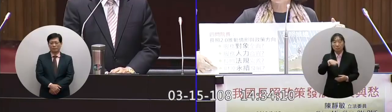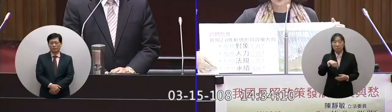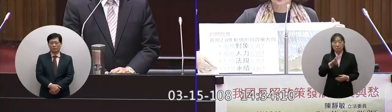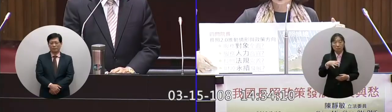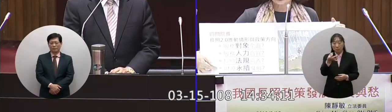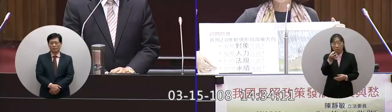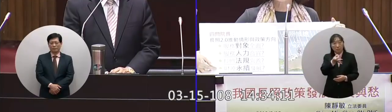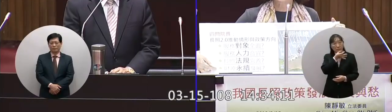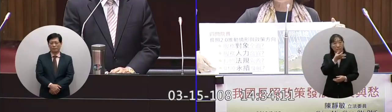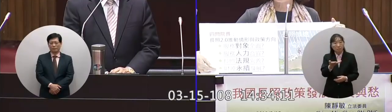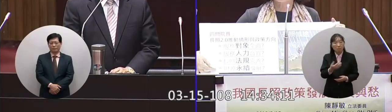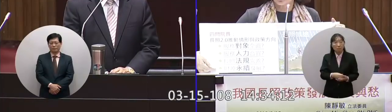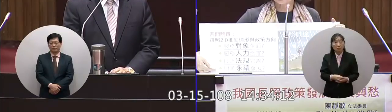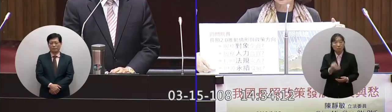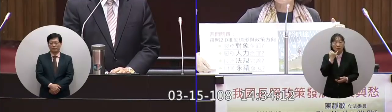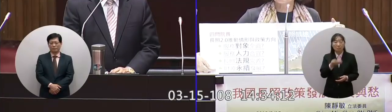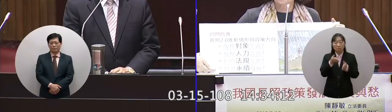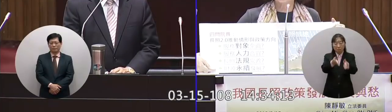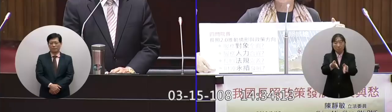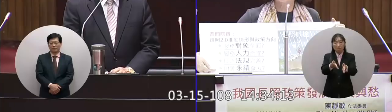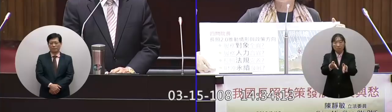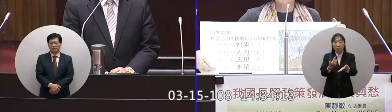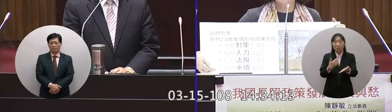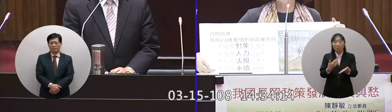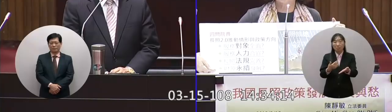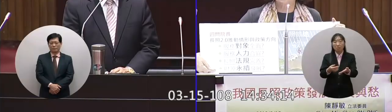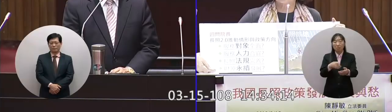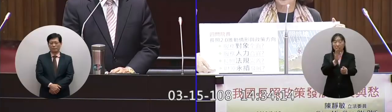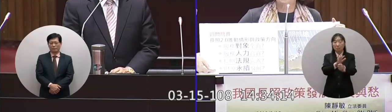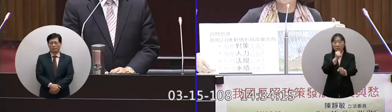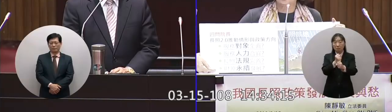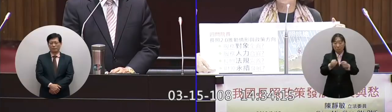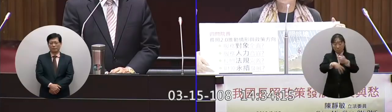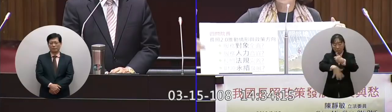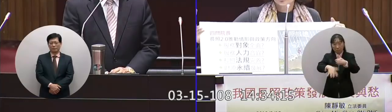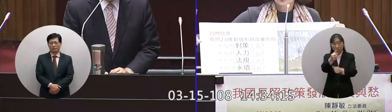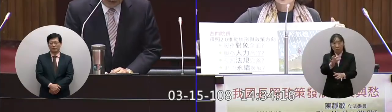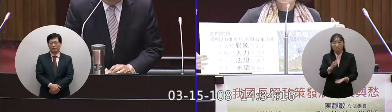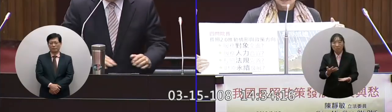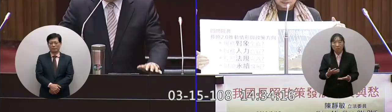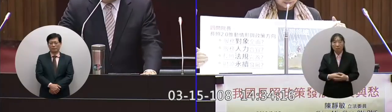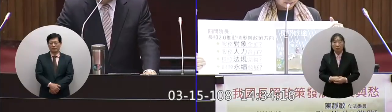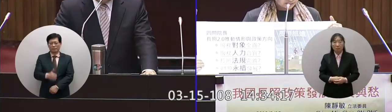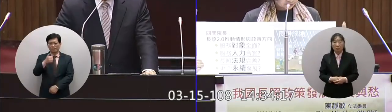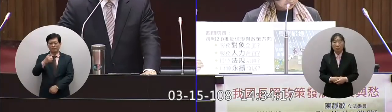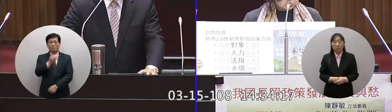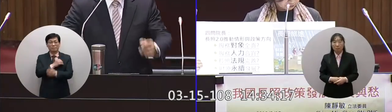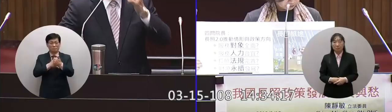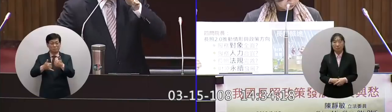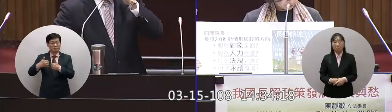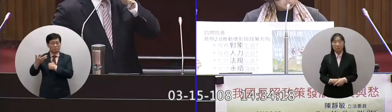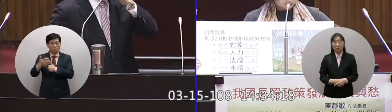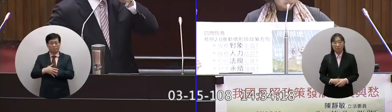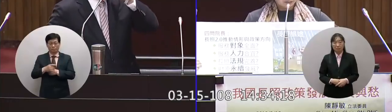的一个经费来支持我们一个完善的长期照顾体系的一个发展啊？ 好，谢谢陈委员指